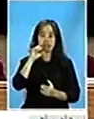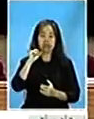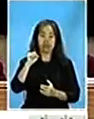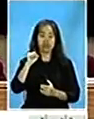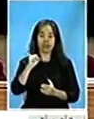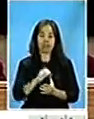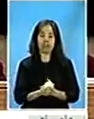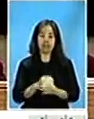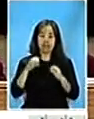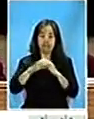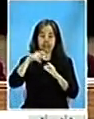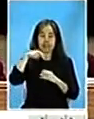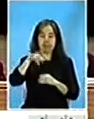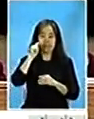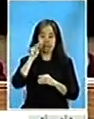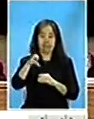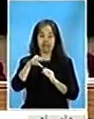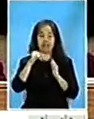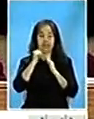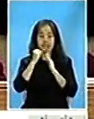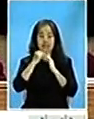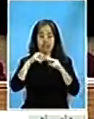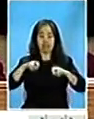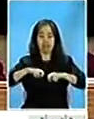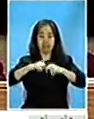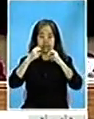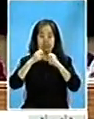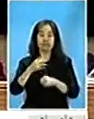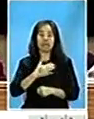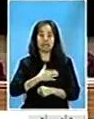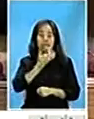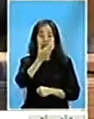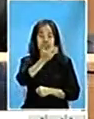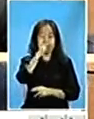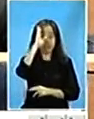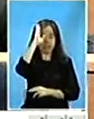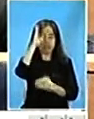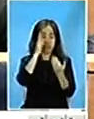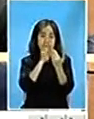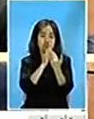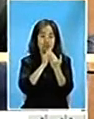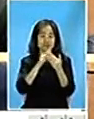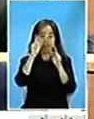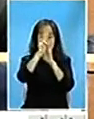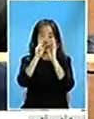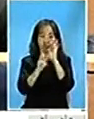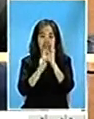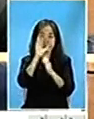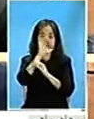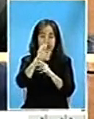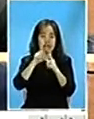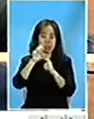รพรรคเพื่อไทยจังหวัดสุรินทร์ผมต้องขอประท้วงท่านประธานนะตามข้อบังคับข้อที่8ท่านประธาน